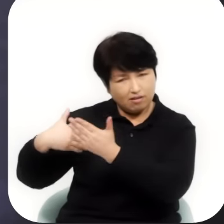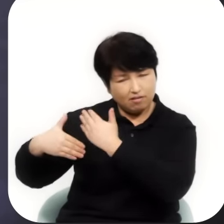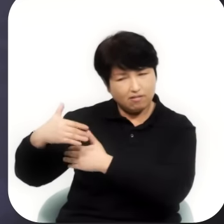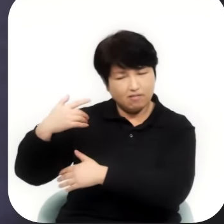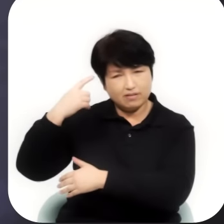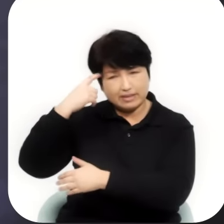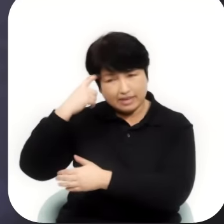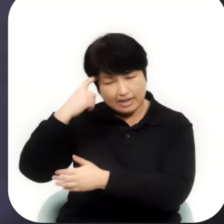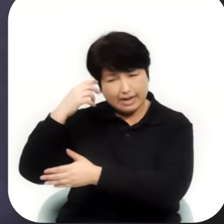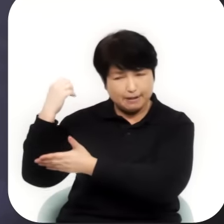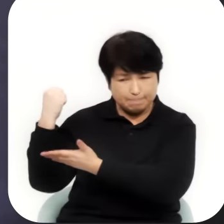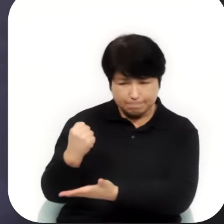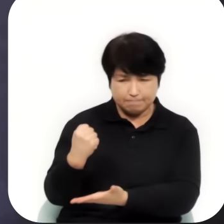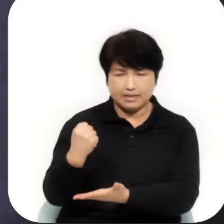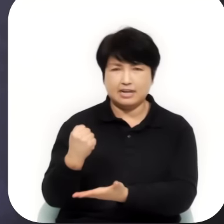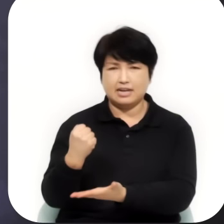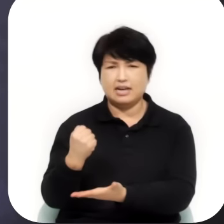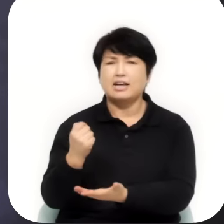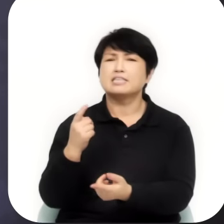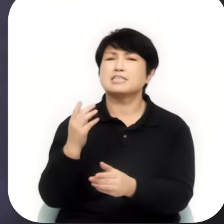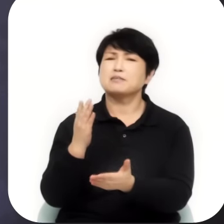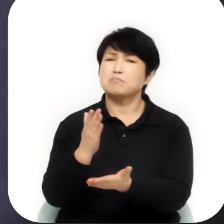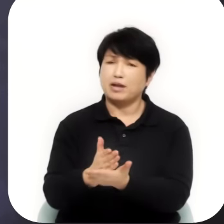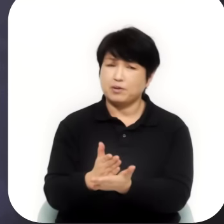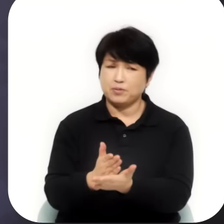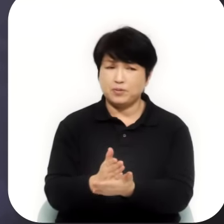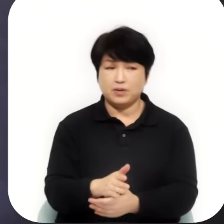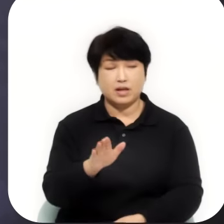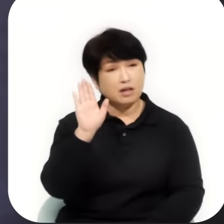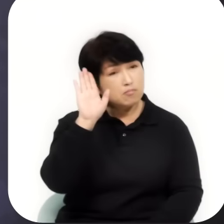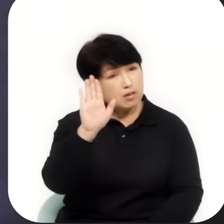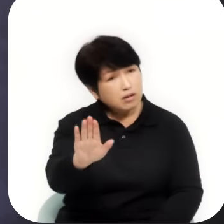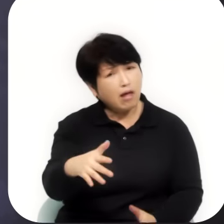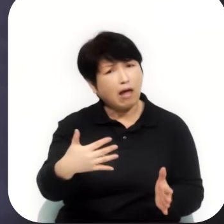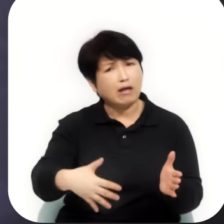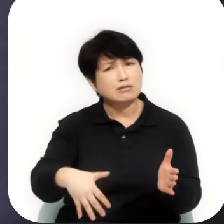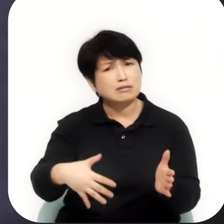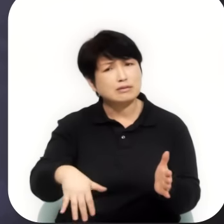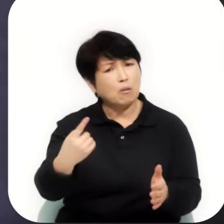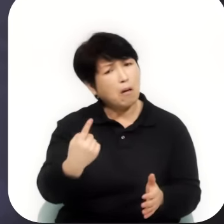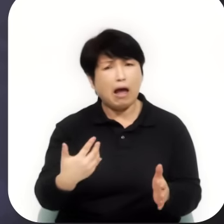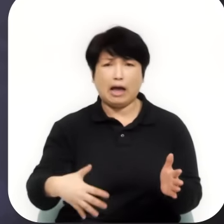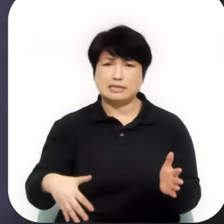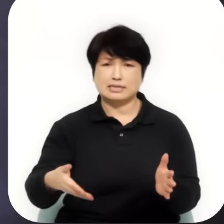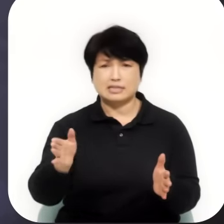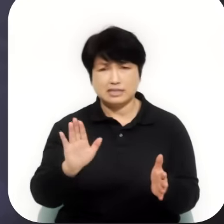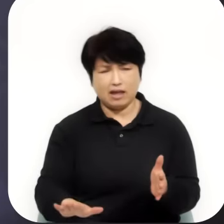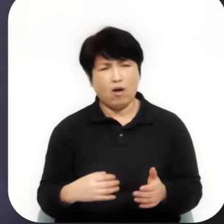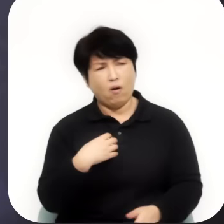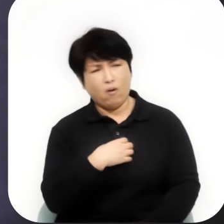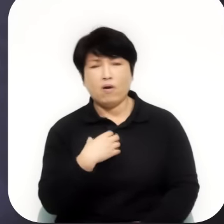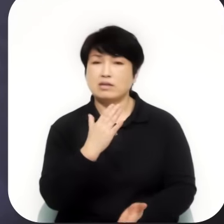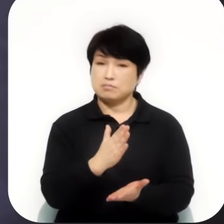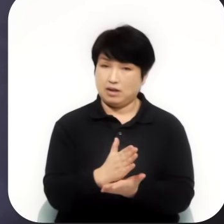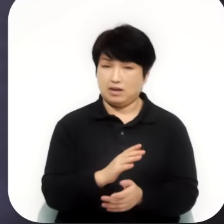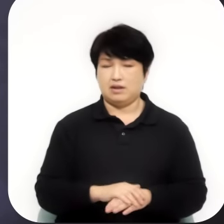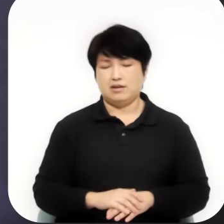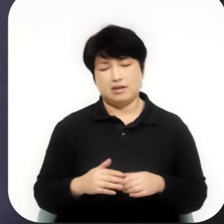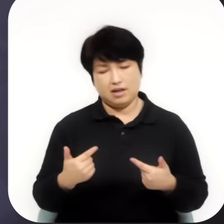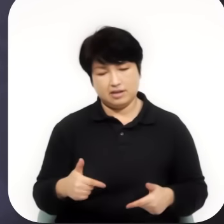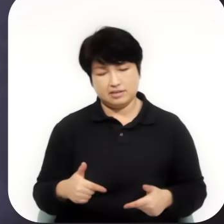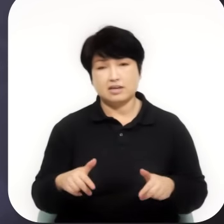기억에도 연연해 하지 말고 오지도 않는 미래의 생각에도 연연하지 마라. 항상